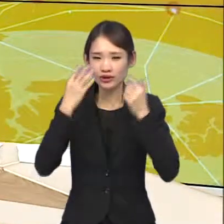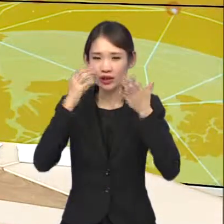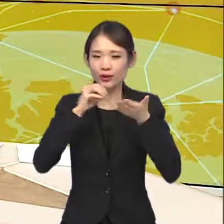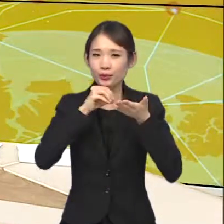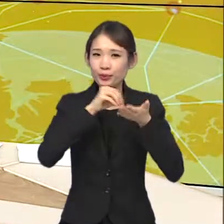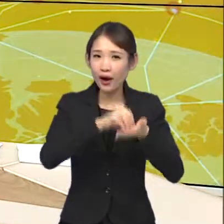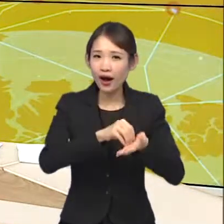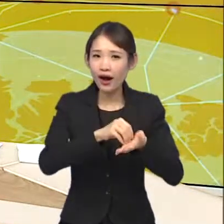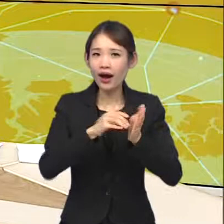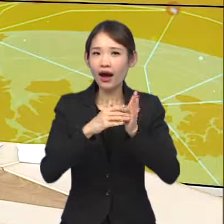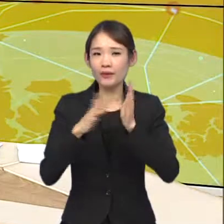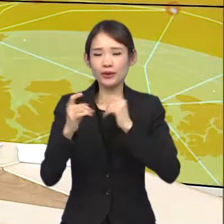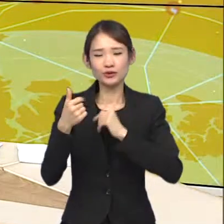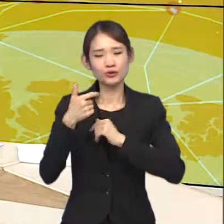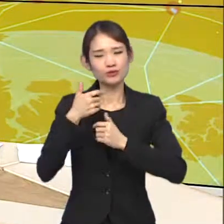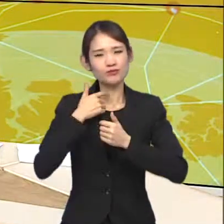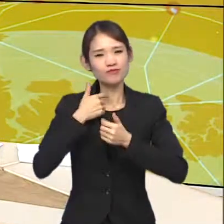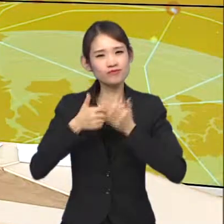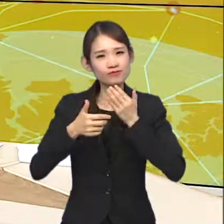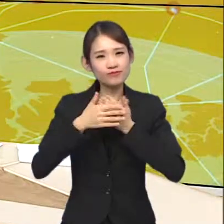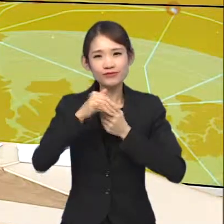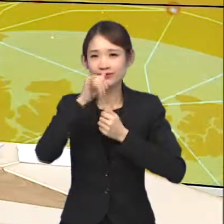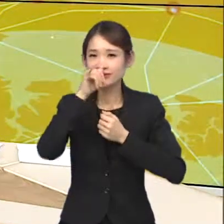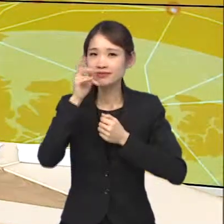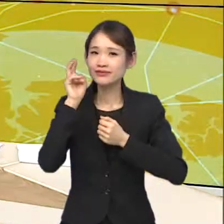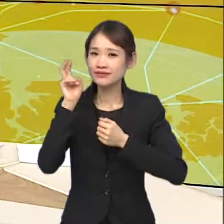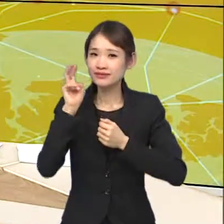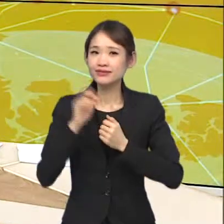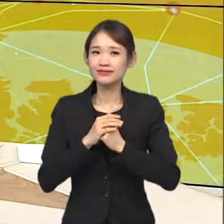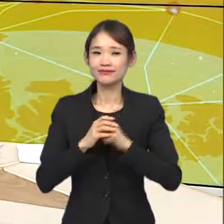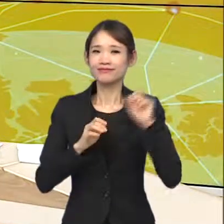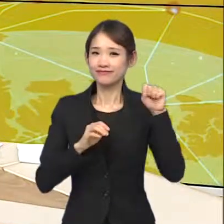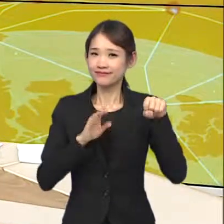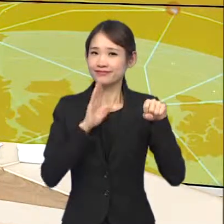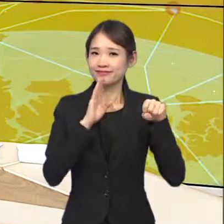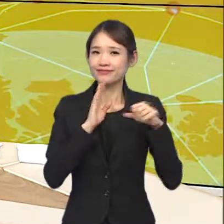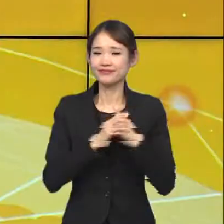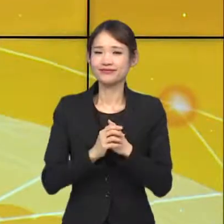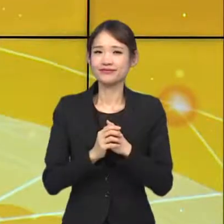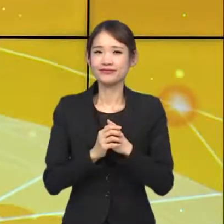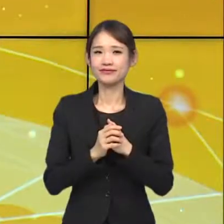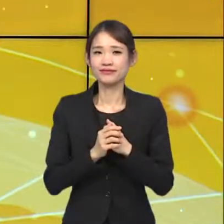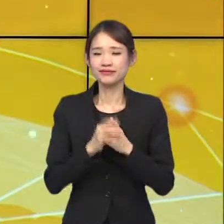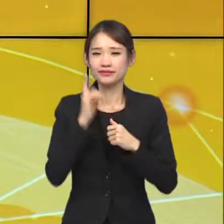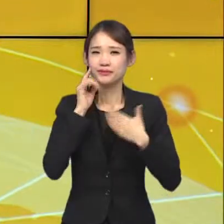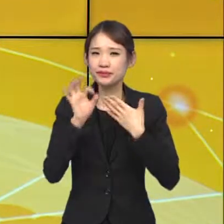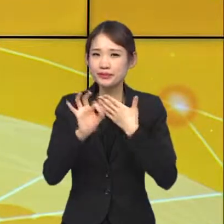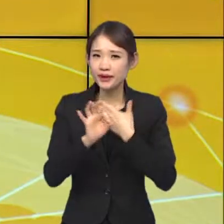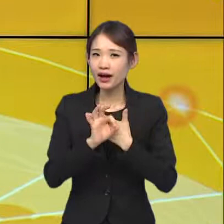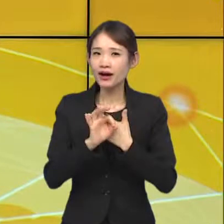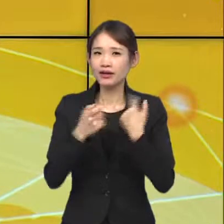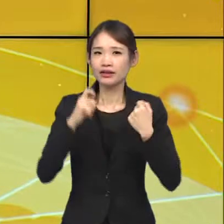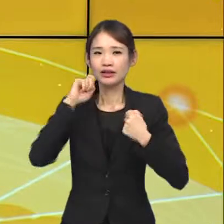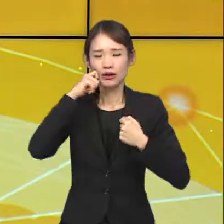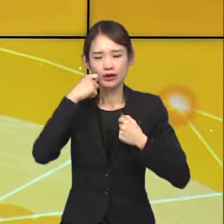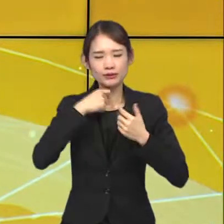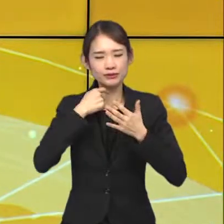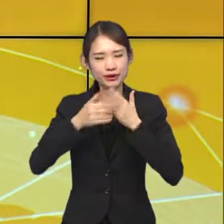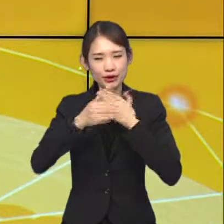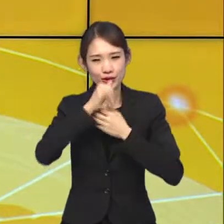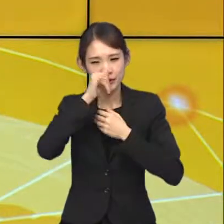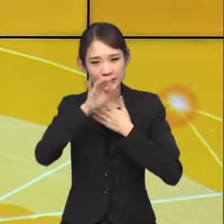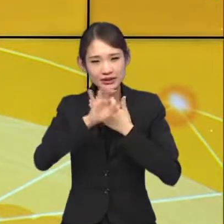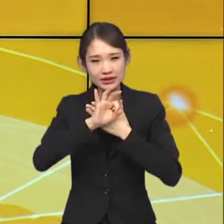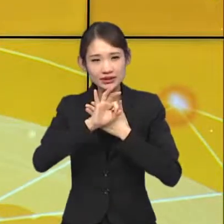학생들 같은 경우에는 조금 겪을 수 있다 꼽으면 될까요 네 그렇죠 4 그렇다면 만약에 그런 이제 어려움에 겪는 학생들에게